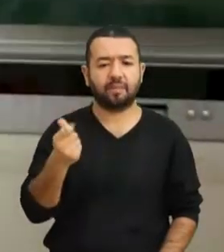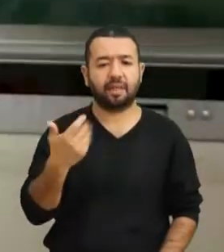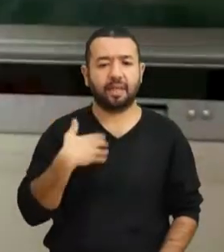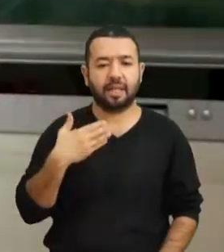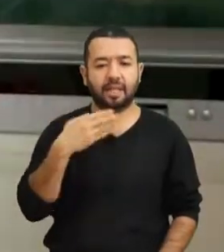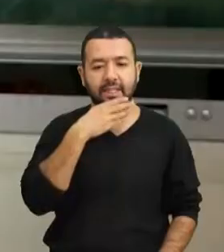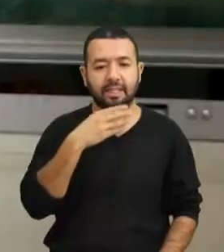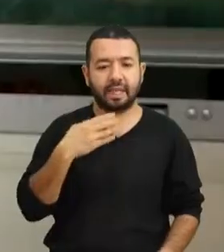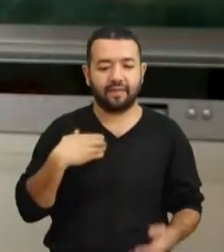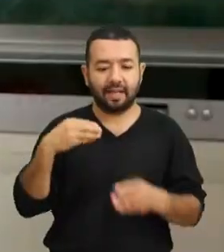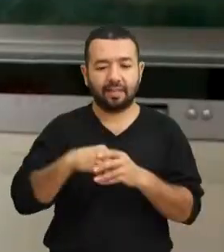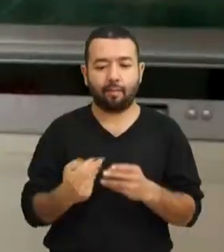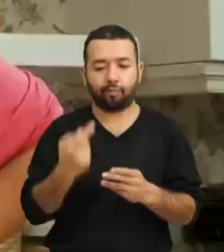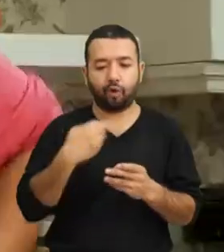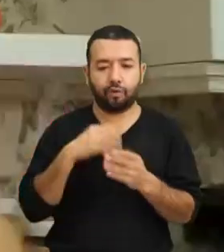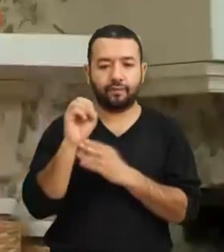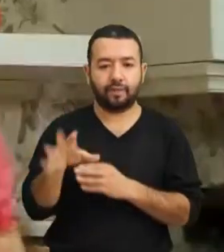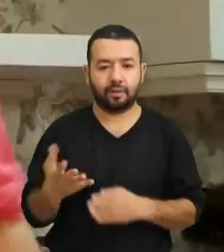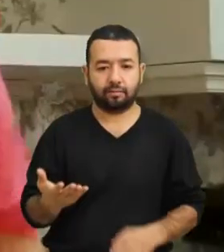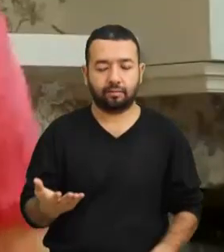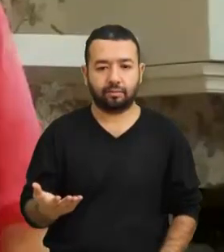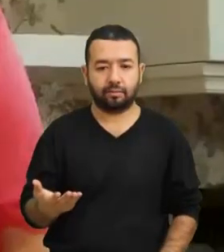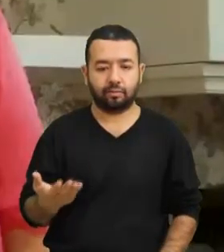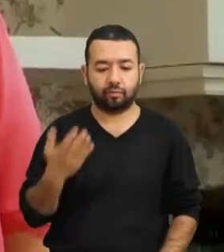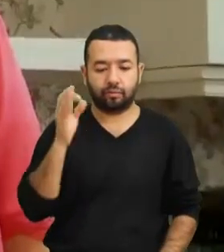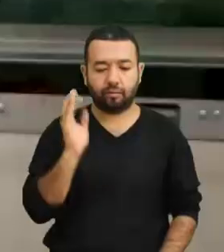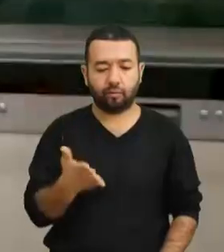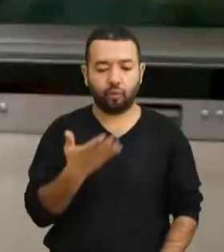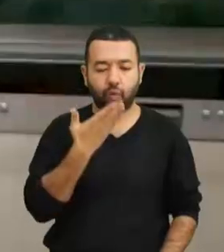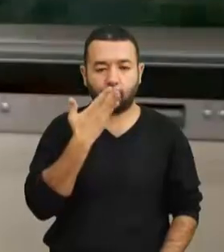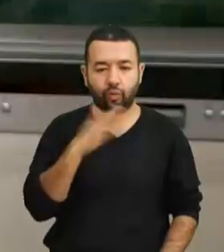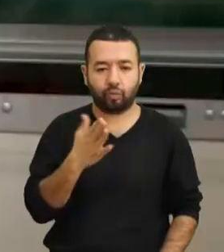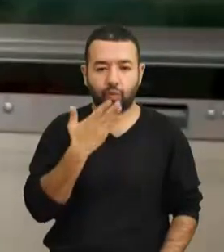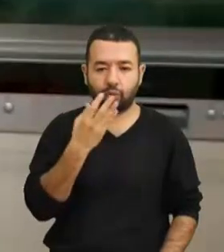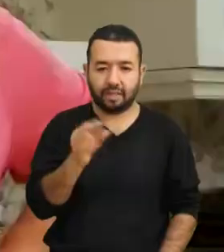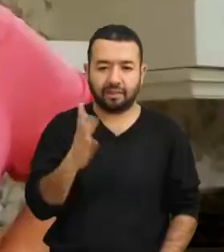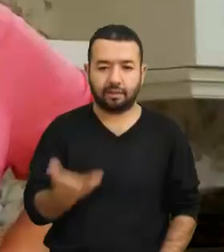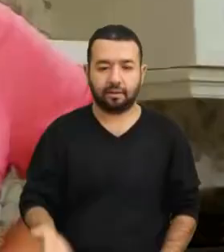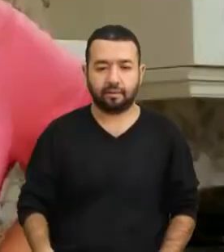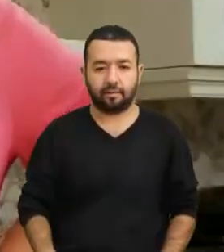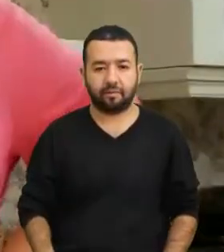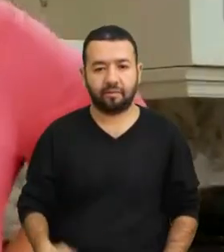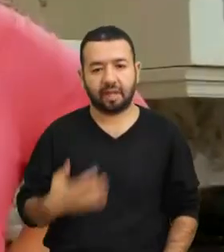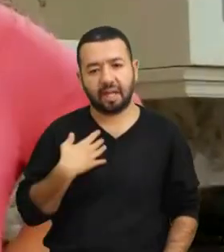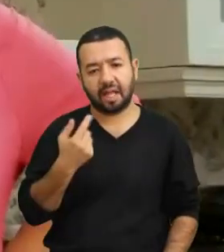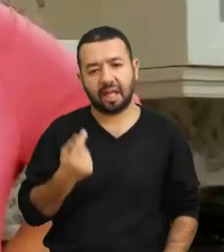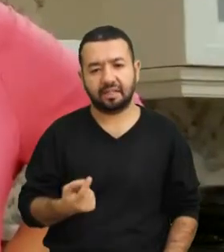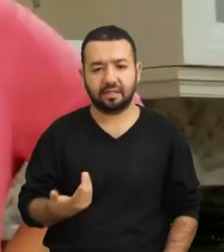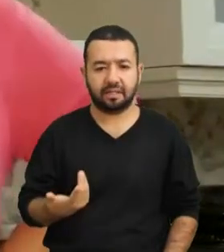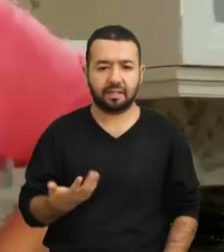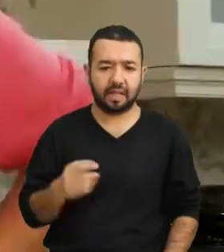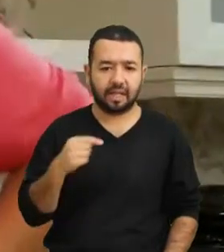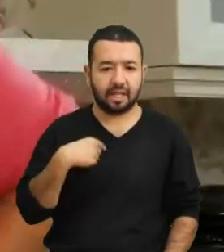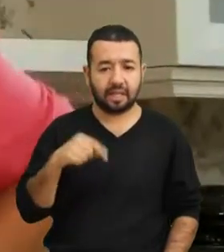Zarp'a taksam borç takarım ya. Ya yuh Şükrü. Olur mu öyle şey ya? Yani en azından... Ne bileyim